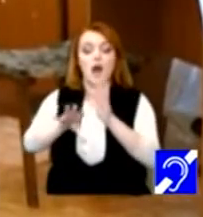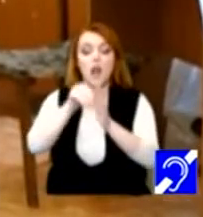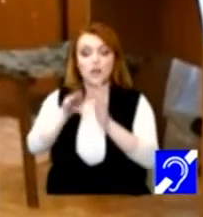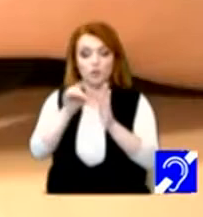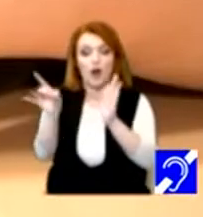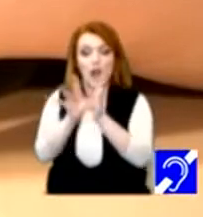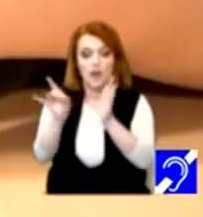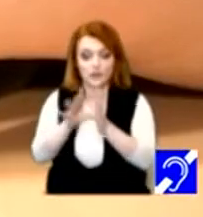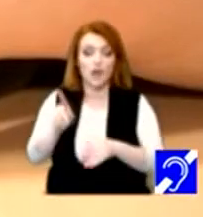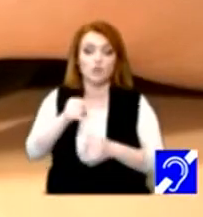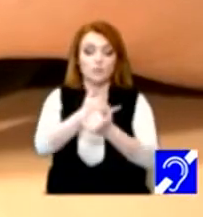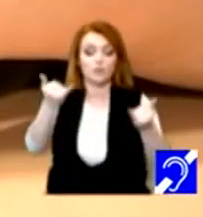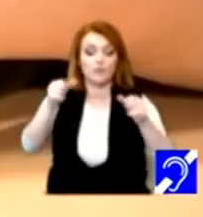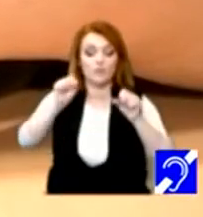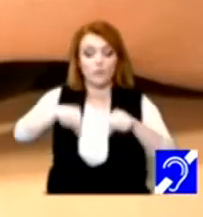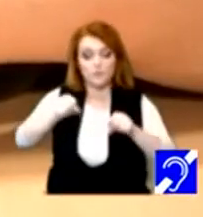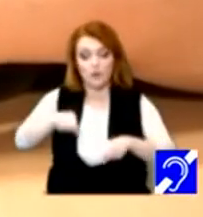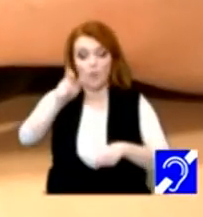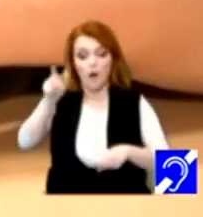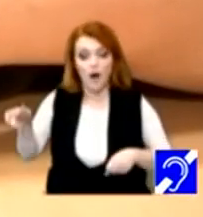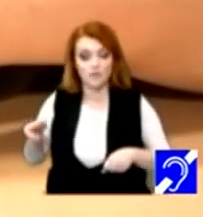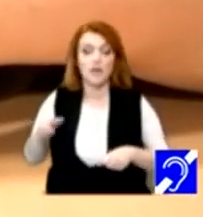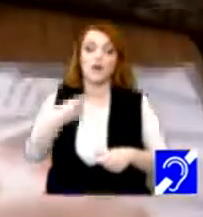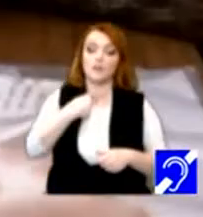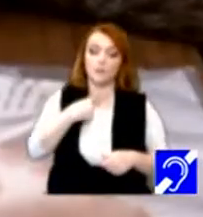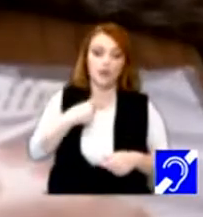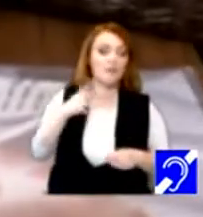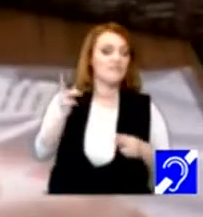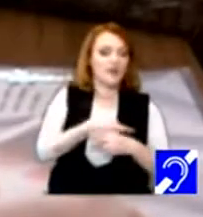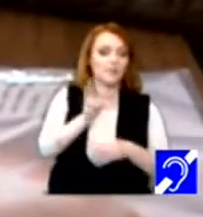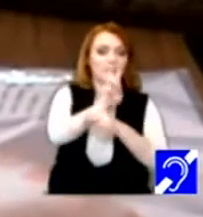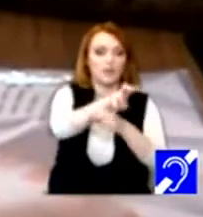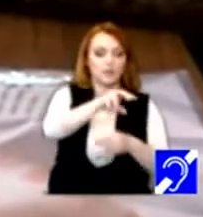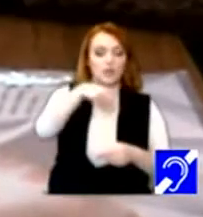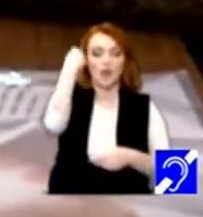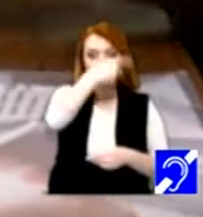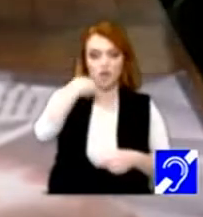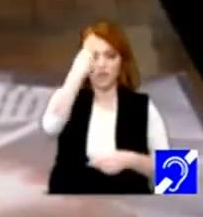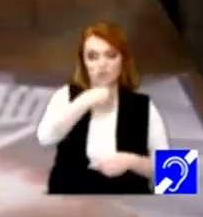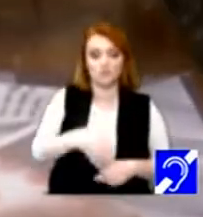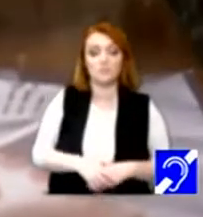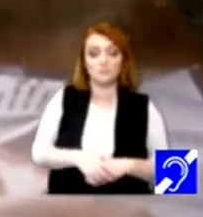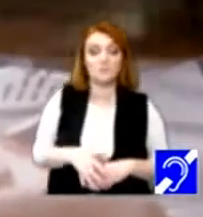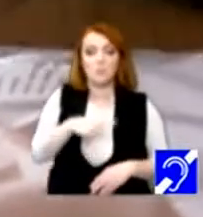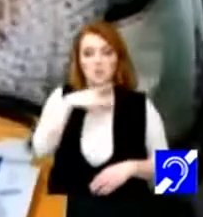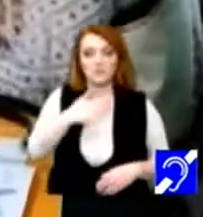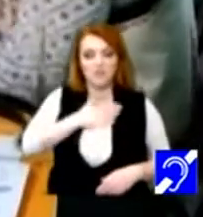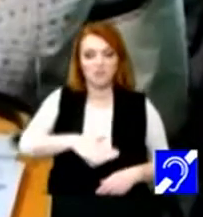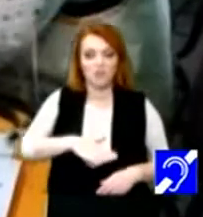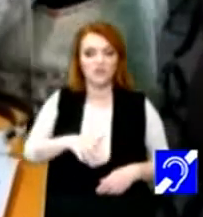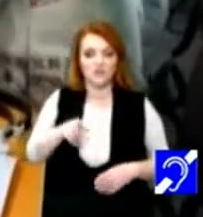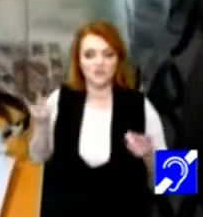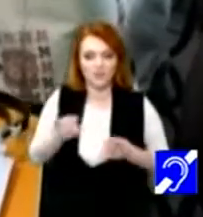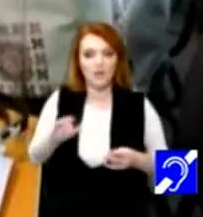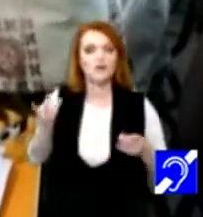ofere cetățenilor posibilitatea de a vota fără a se prezenta la urne. Experții în e-transformare salută inițiativa CEC. Ei spun că